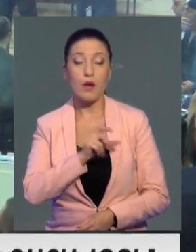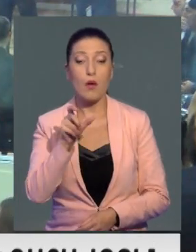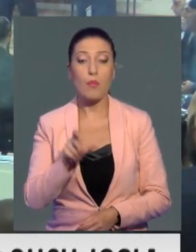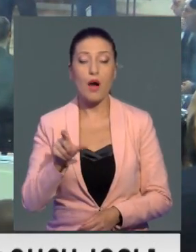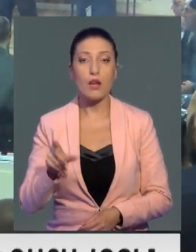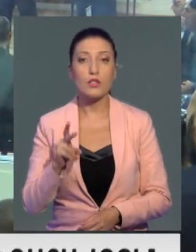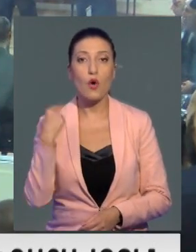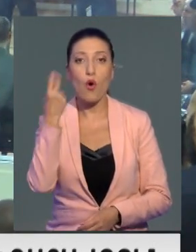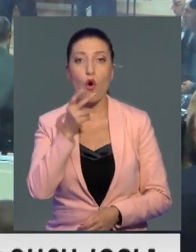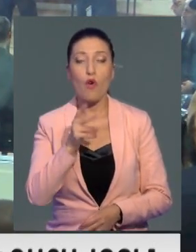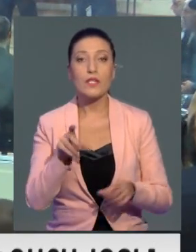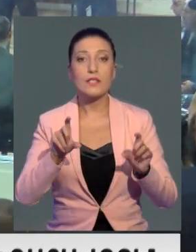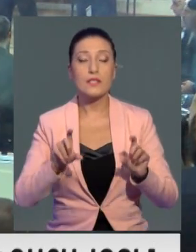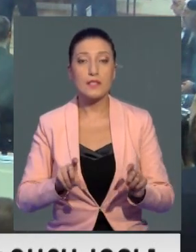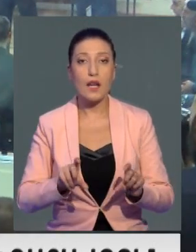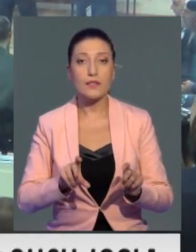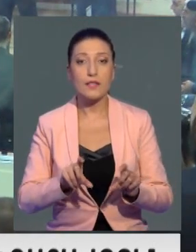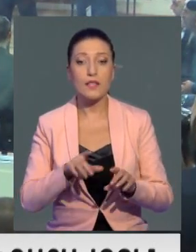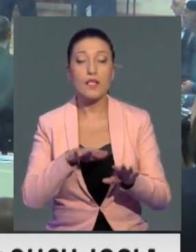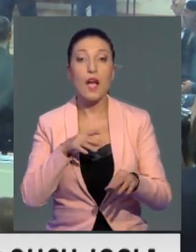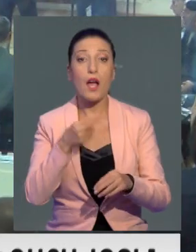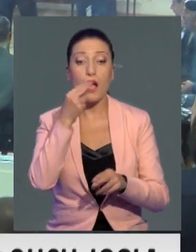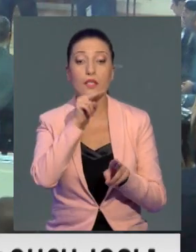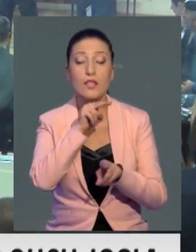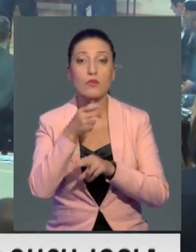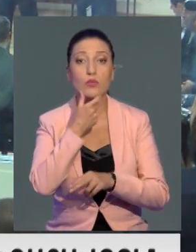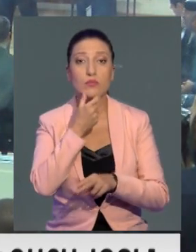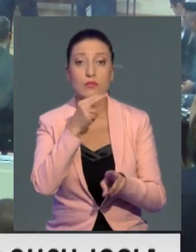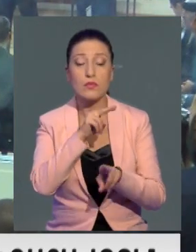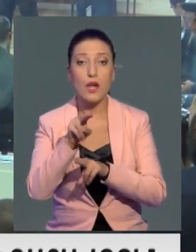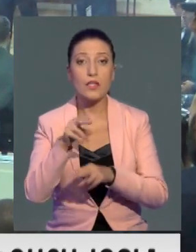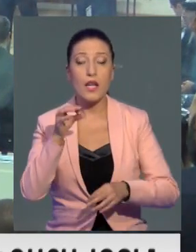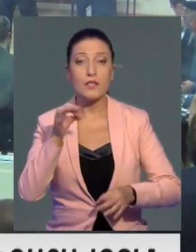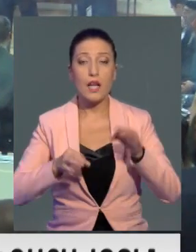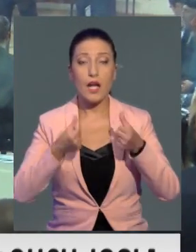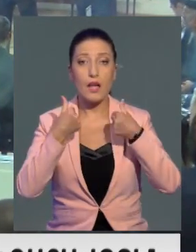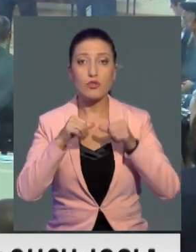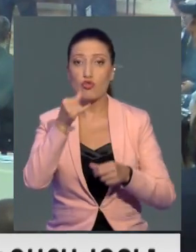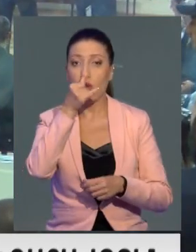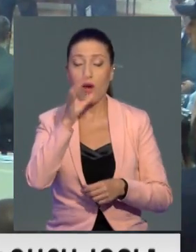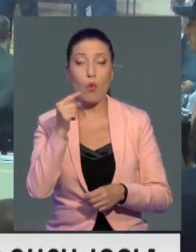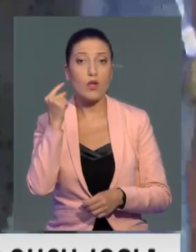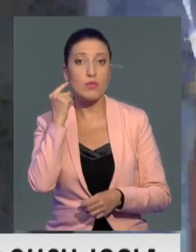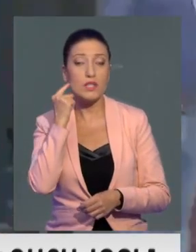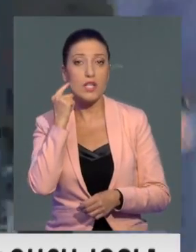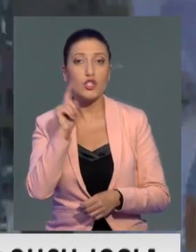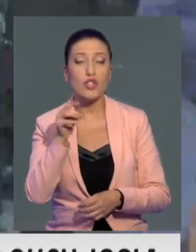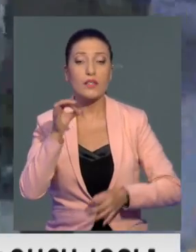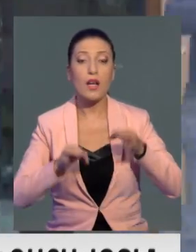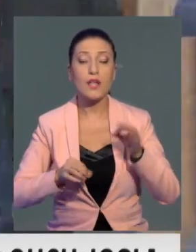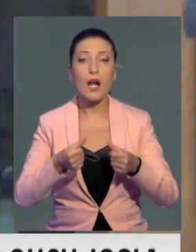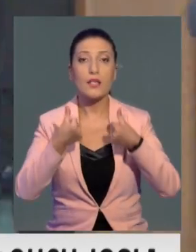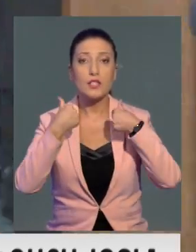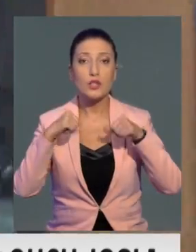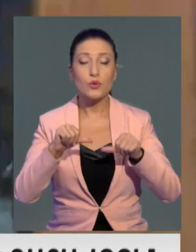որ նստած դահլիճում հետևում են դատական նիստին, չեն կարողանում լսել այն ամեն ինչ, որ տեղի ունենում նիստերի դահլիճում։